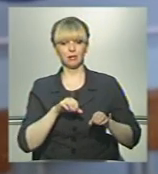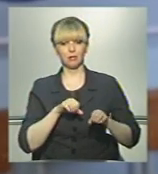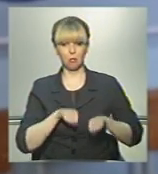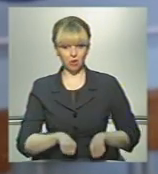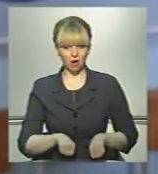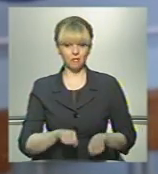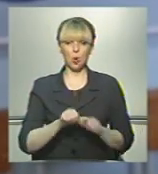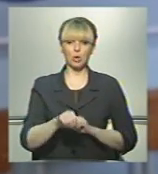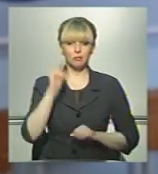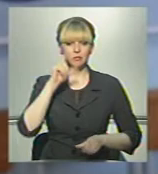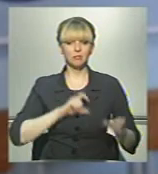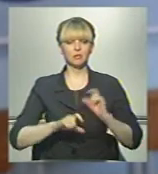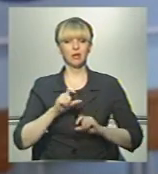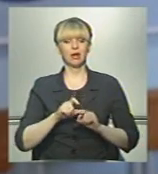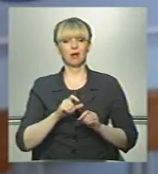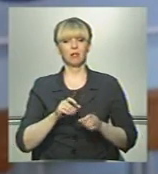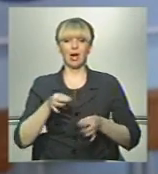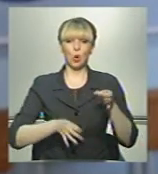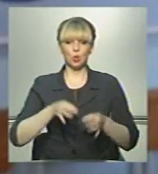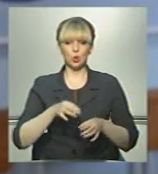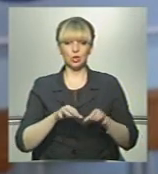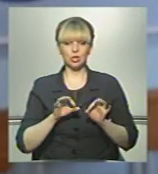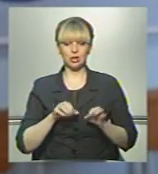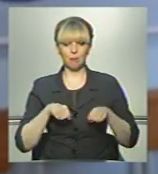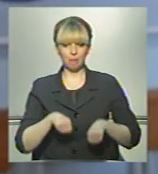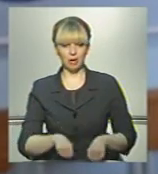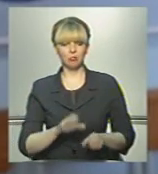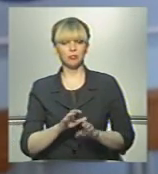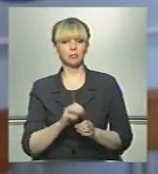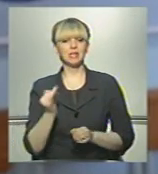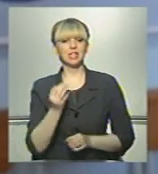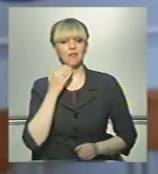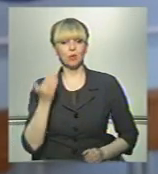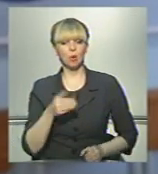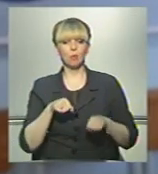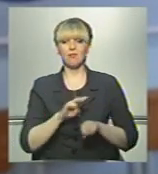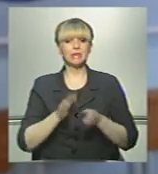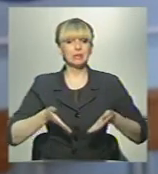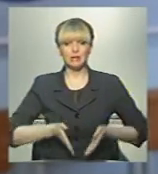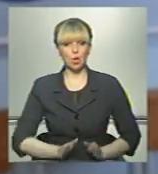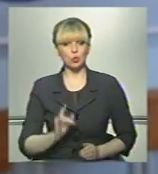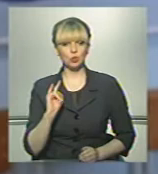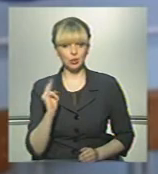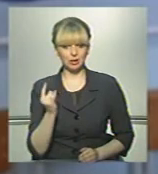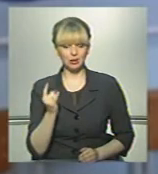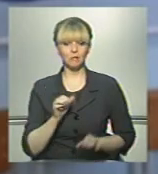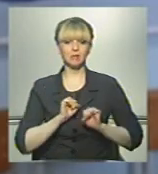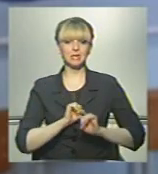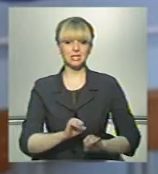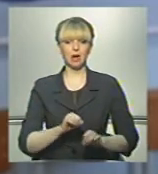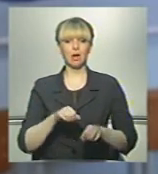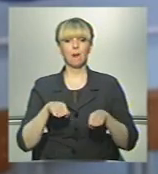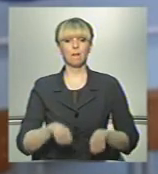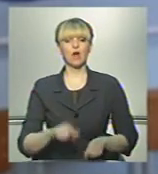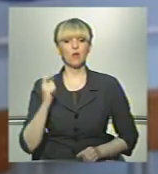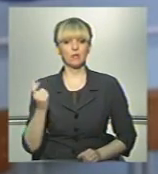студенти вивчають проблеми захисту екологічних прав. Цікаві будуть доповіді щодо прав ненародженої дитини, щодо захисту права